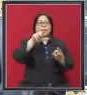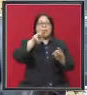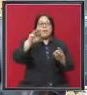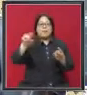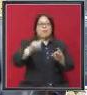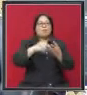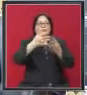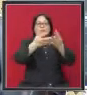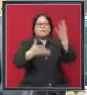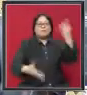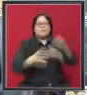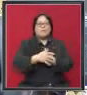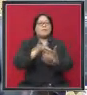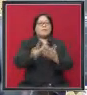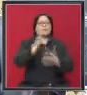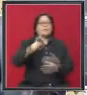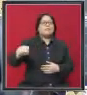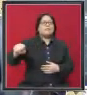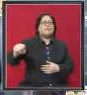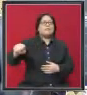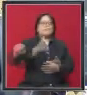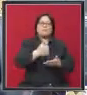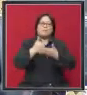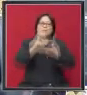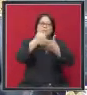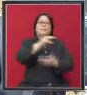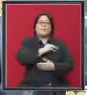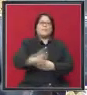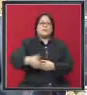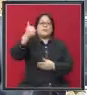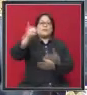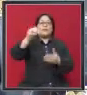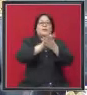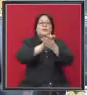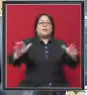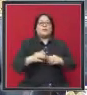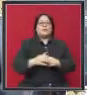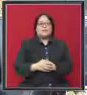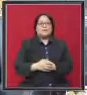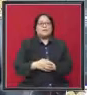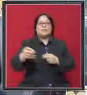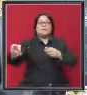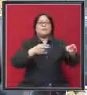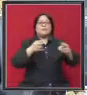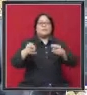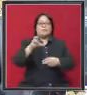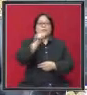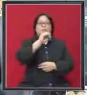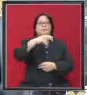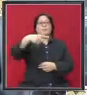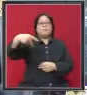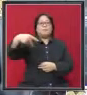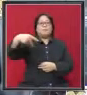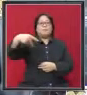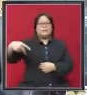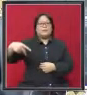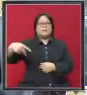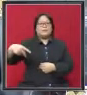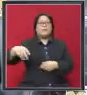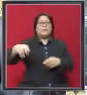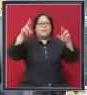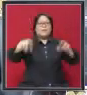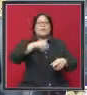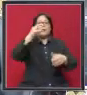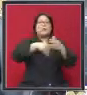Tapau dan yang lain-lain daftar yang didaftarkan. Mereka ni membantu Menteri Kanan Keselamatan dalam mengendalikan SOP